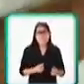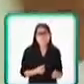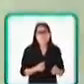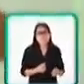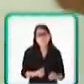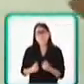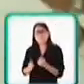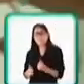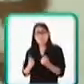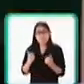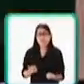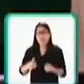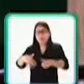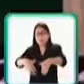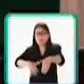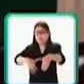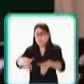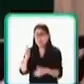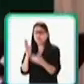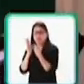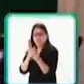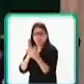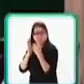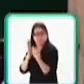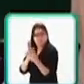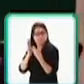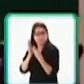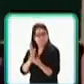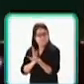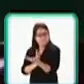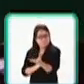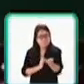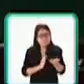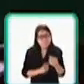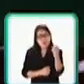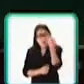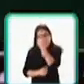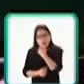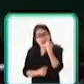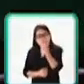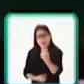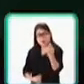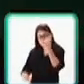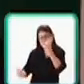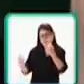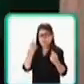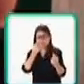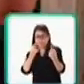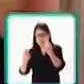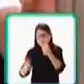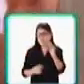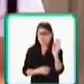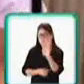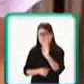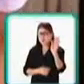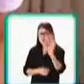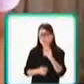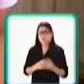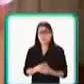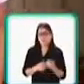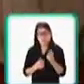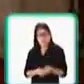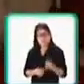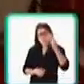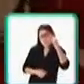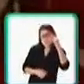าเนื้อความฮื้อมันกระจ่างเหมือนกับว่า ศึกษา เนื้อหา ความในเนื้อหาของรัฐธรรมนูญให้มันเข้าใจแจ่มแ